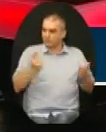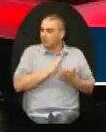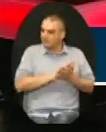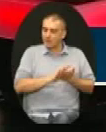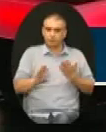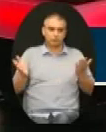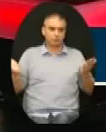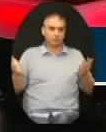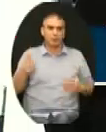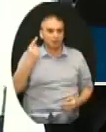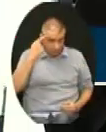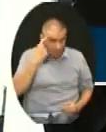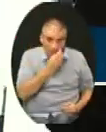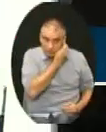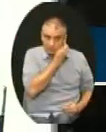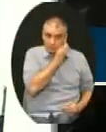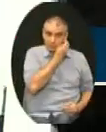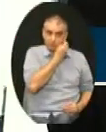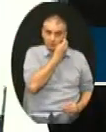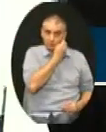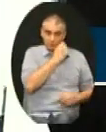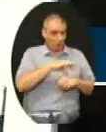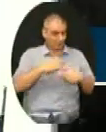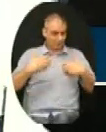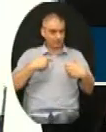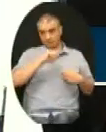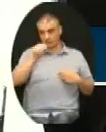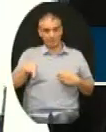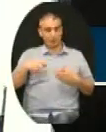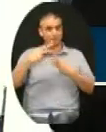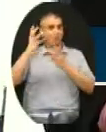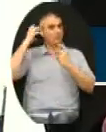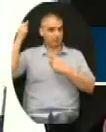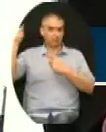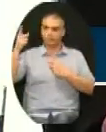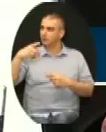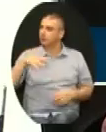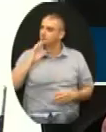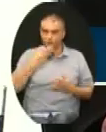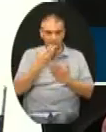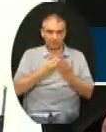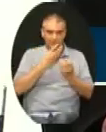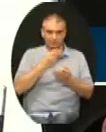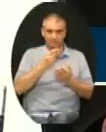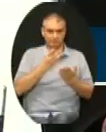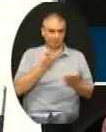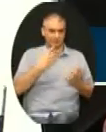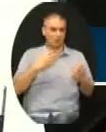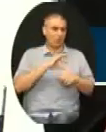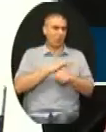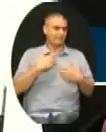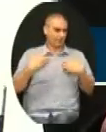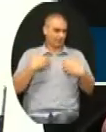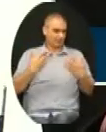ביותר. יעלה על הדעת שרופא מתחזה, יבוא לתל השומר, מתקן של... יש דף מסרים ליהדות התורה עם הרופא המתחזה,